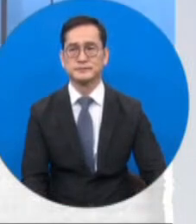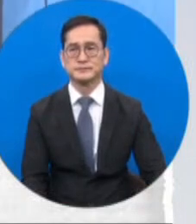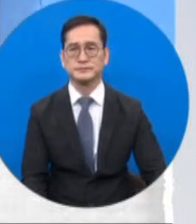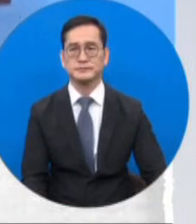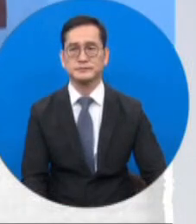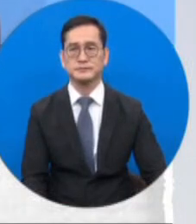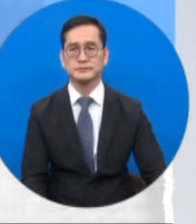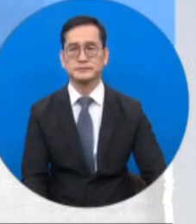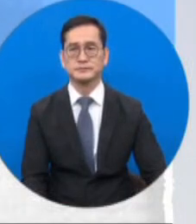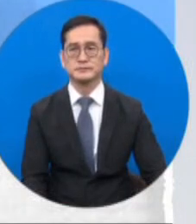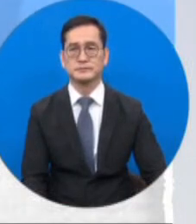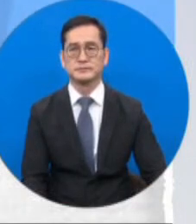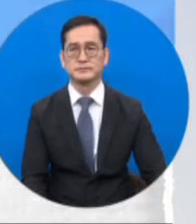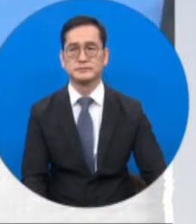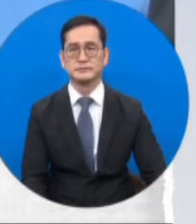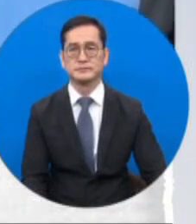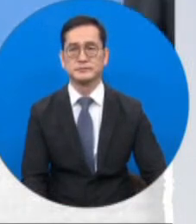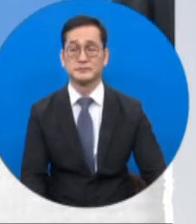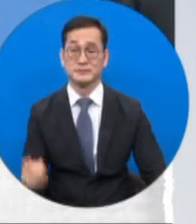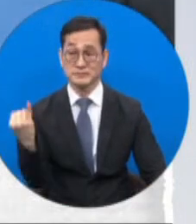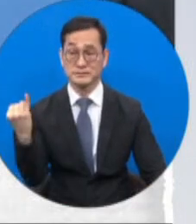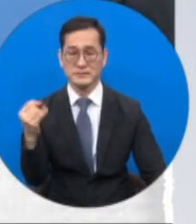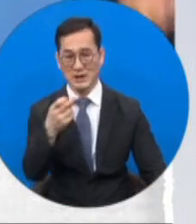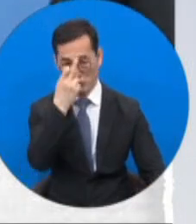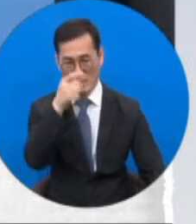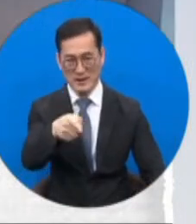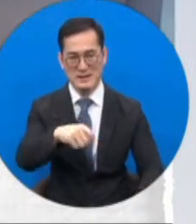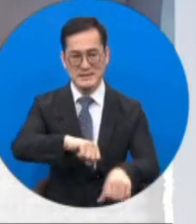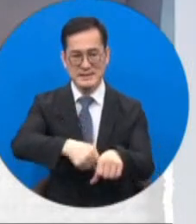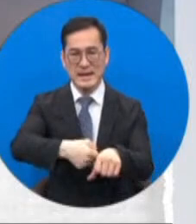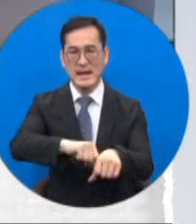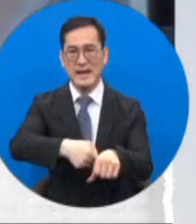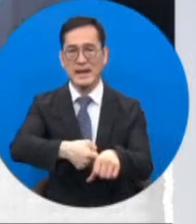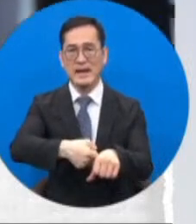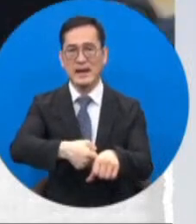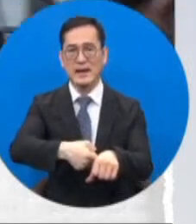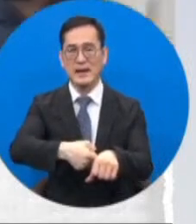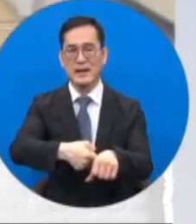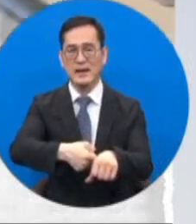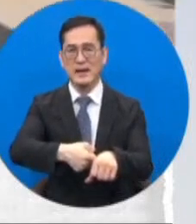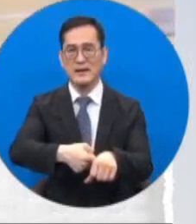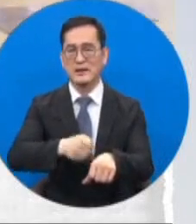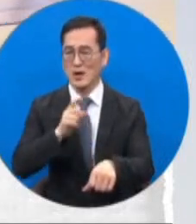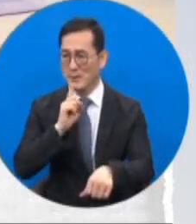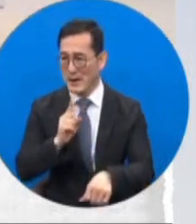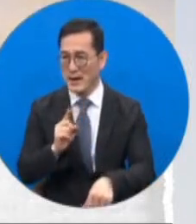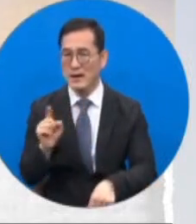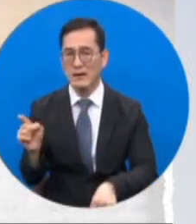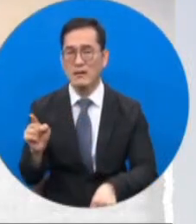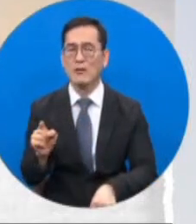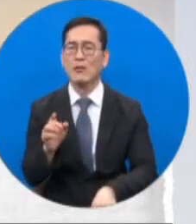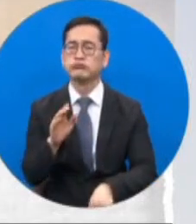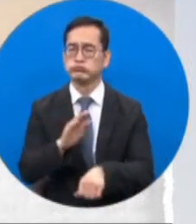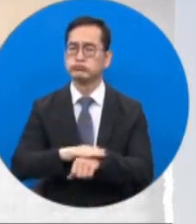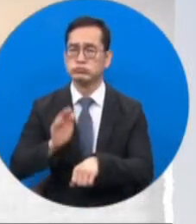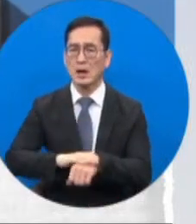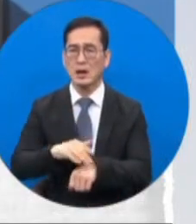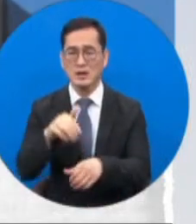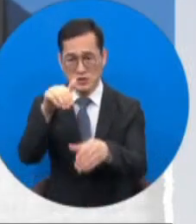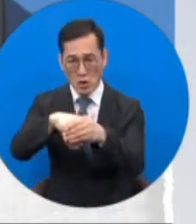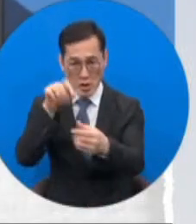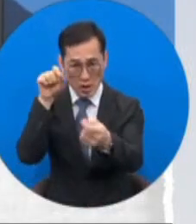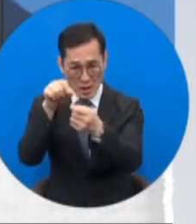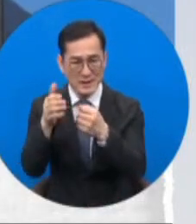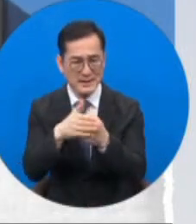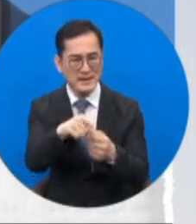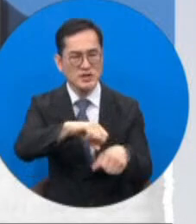박지원 비대위원장이 최강욱 의원 징계권을 얘기한 건 굉장히 시의적절했습니다. 예. 지금 지선을 앞두고 있고 그 징계 문제가